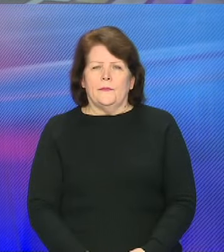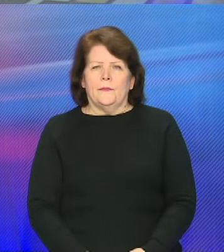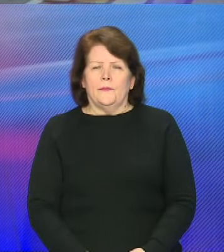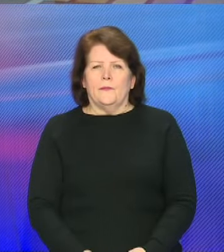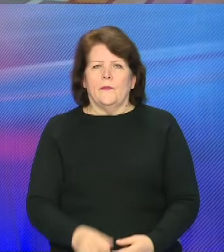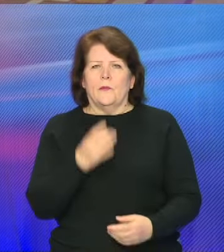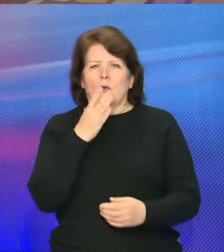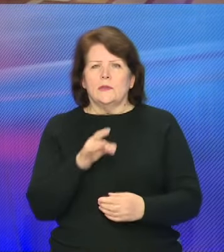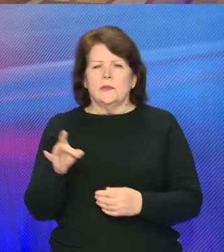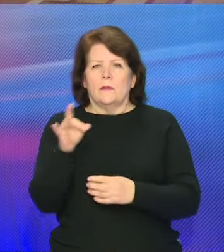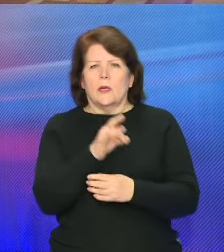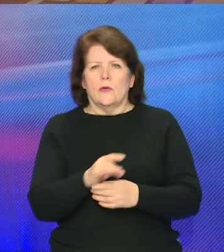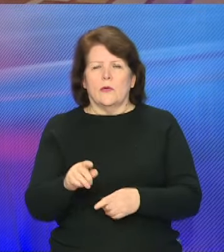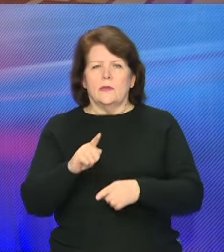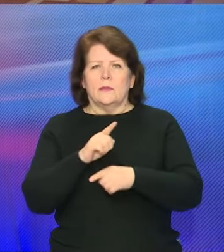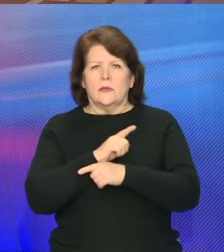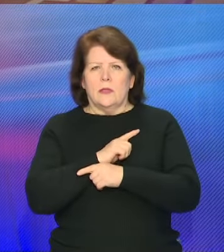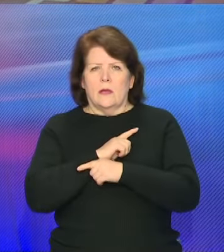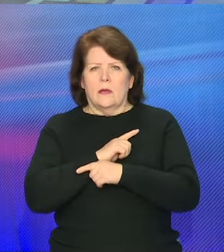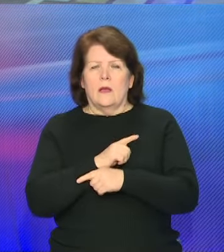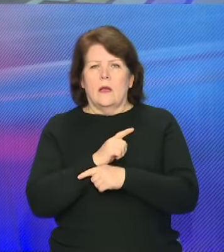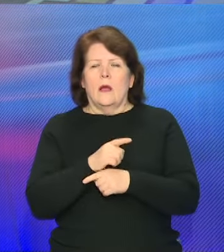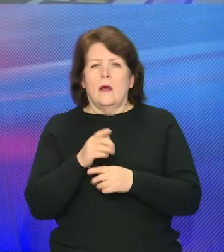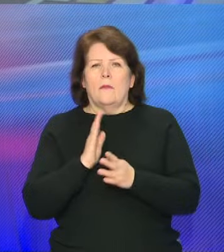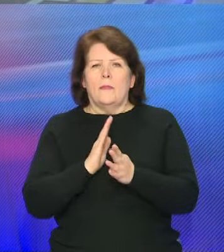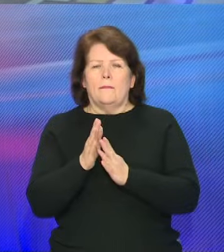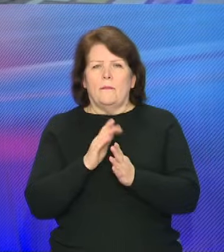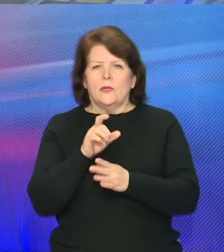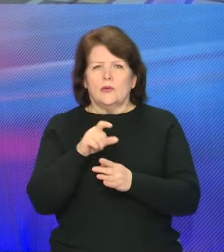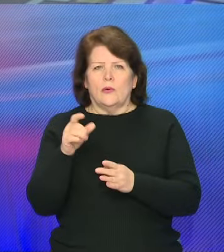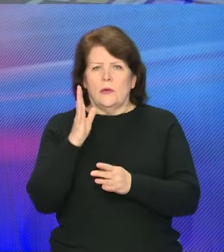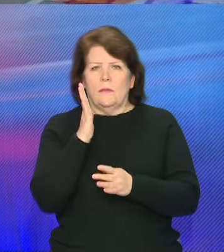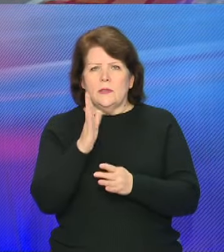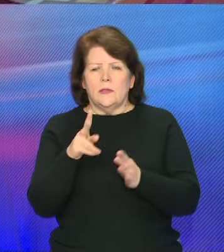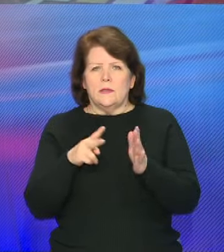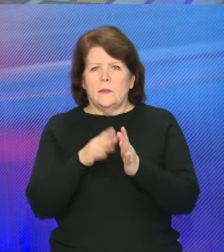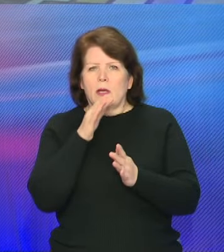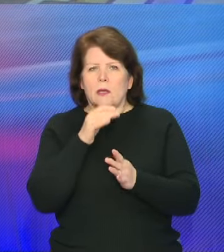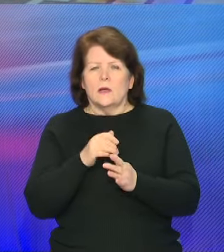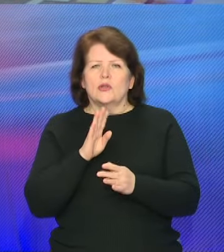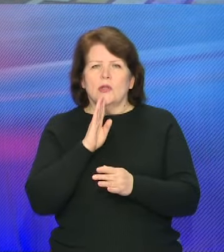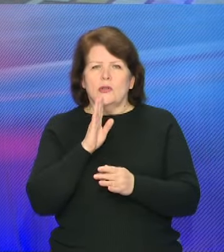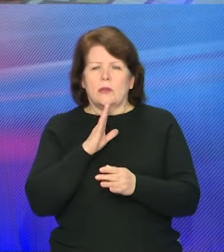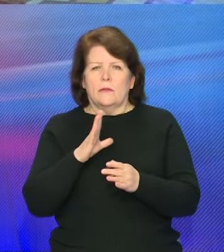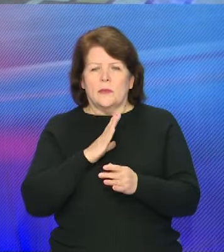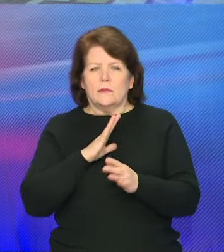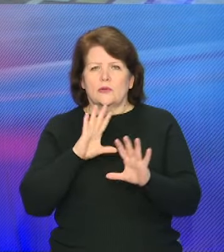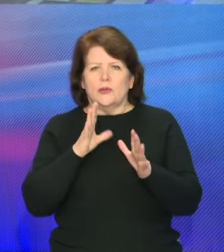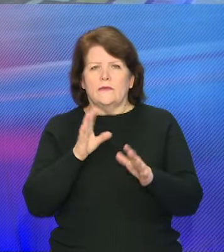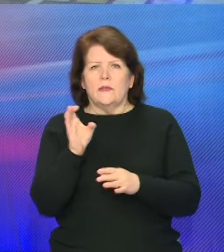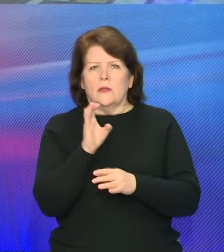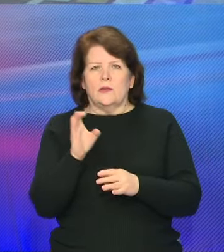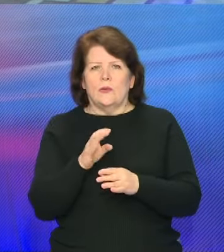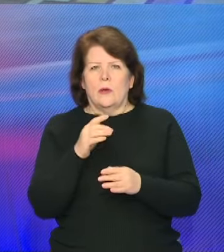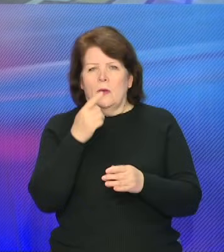У Гродзенском районе смертельно травмованный пешеход. Наезд на 57-годовую женщину был сделан у середу около